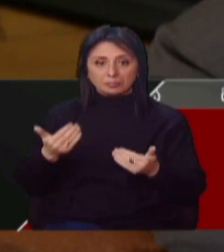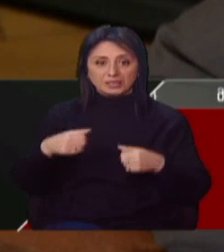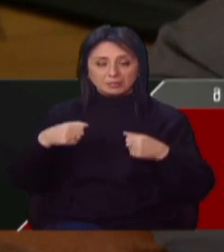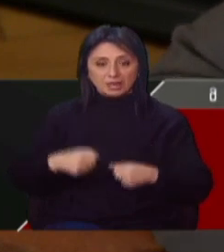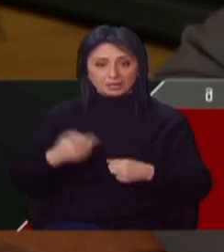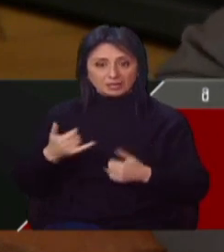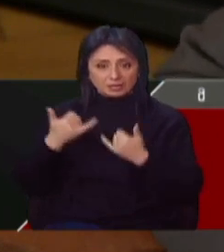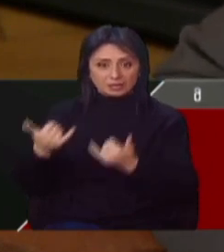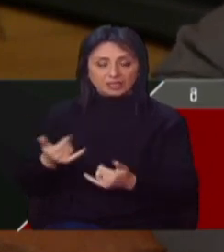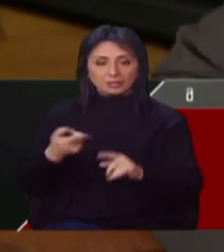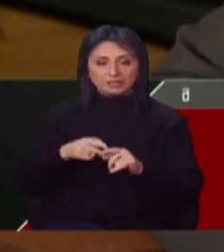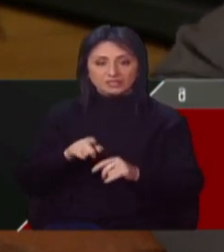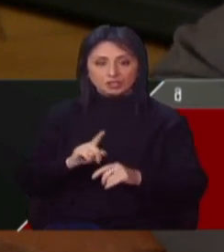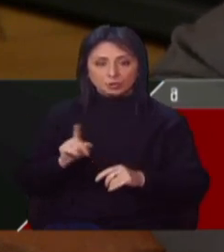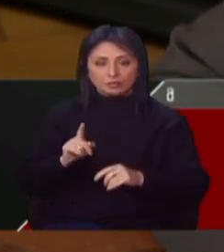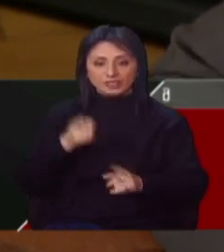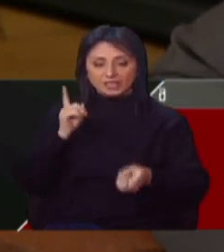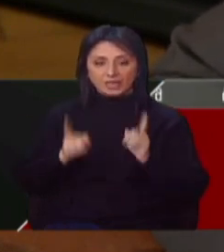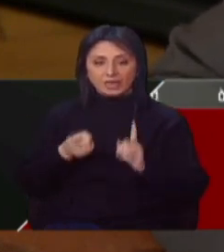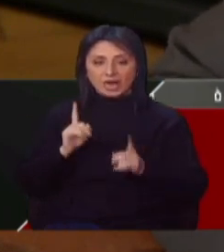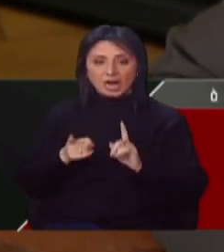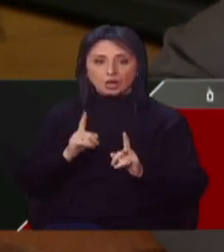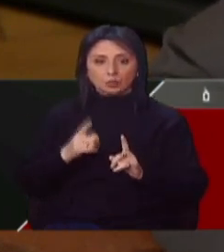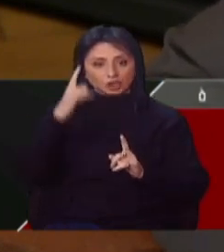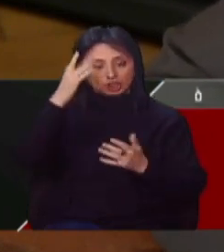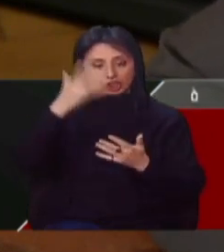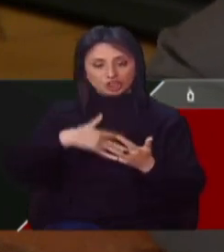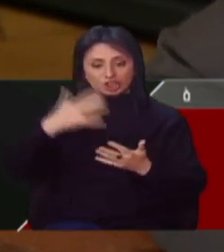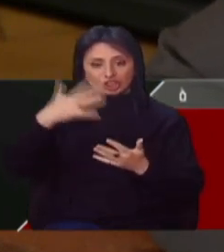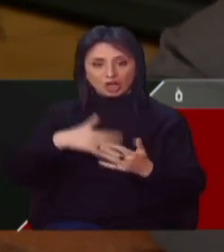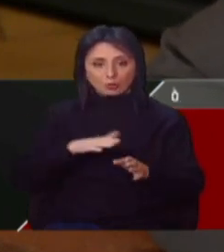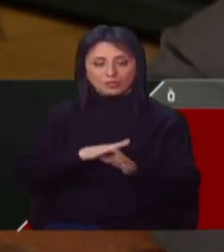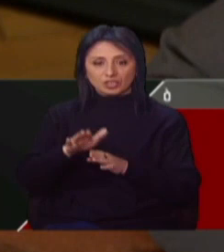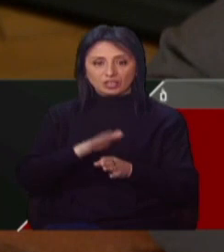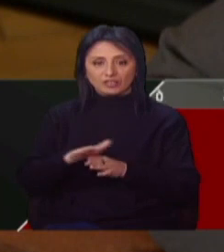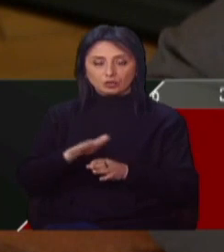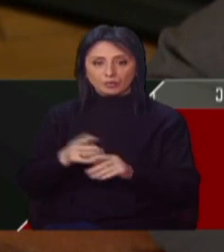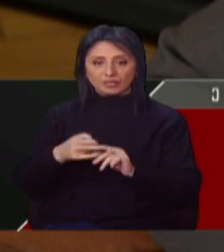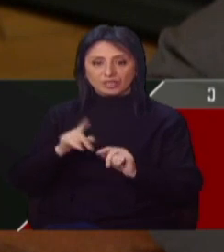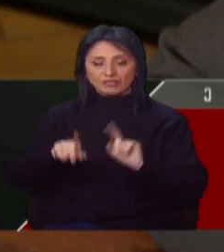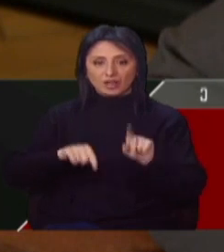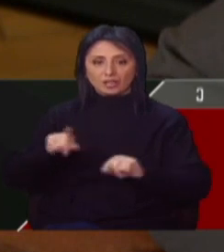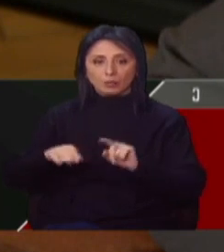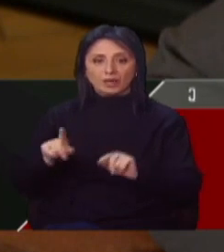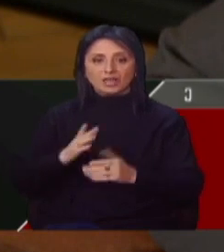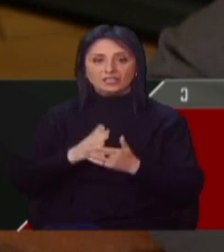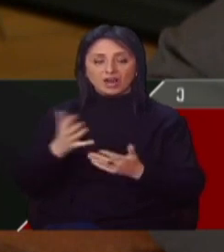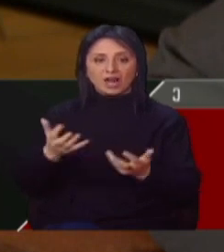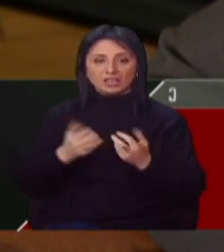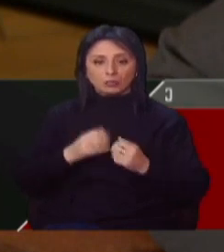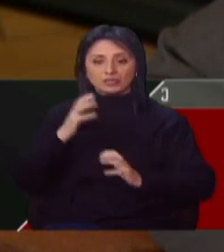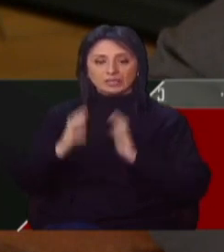მანდატი იმისათვის, რომ რეალურად შინაარსობრივად შეგვესრულებინა ის ვალდებულებები, რაც გვაქვს